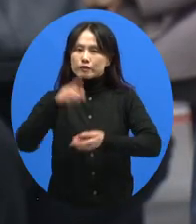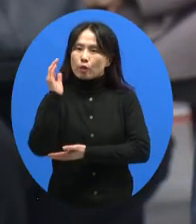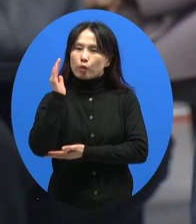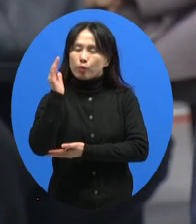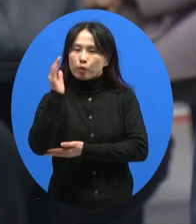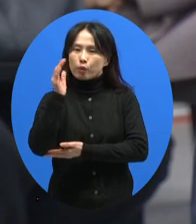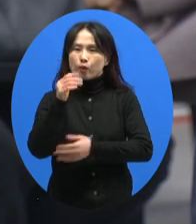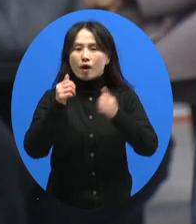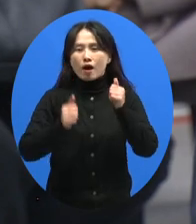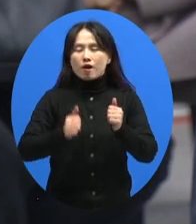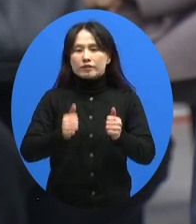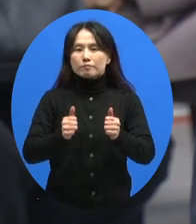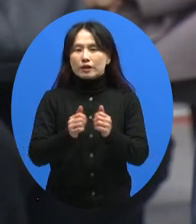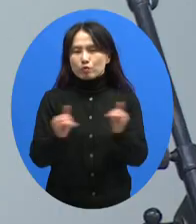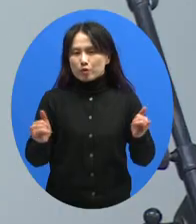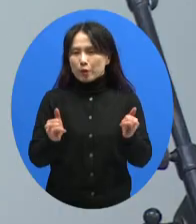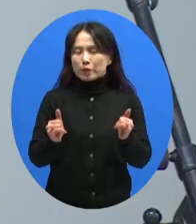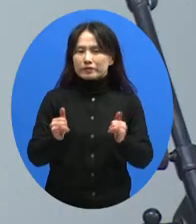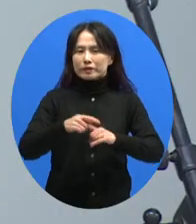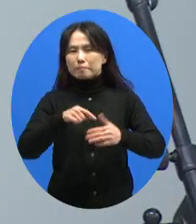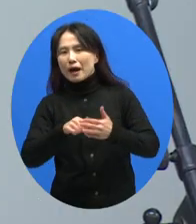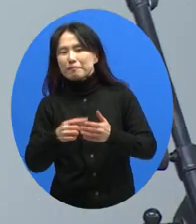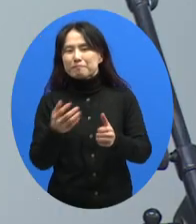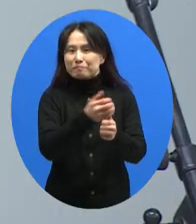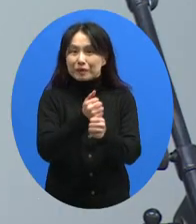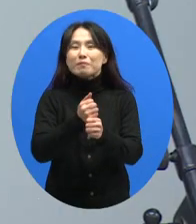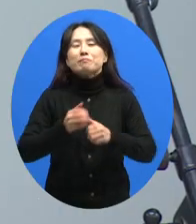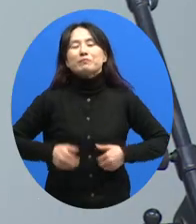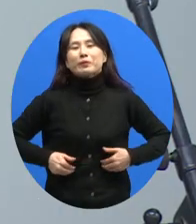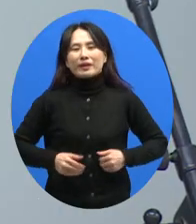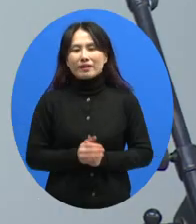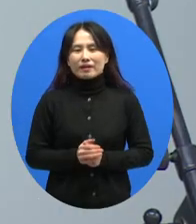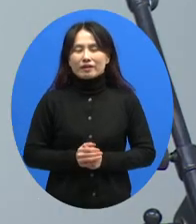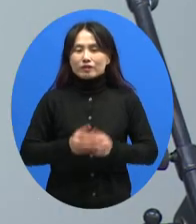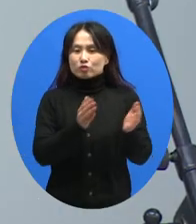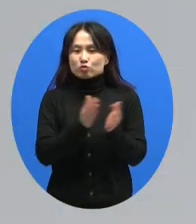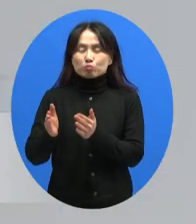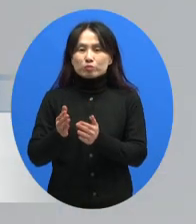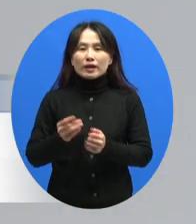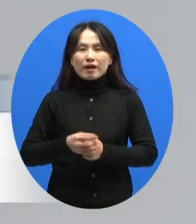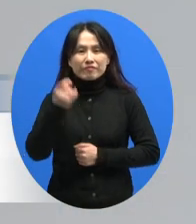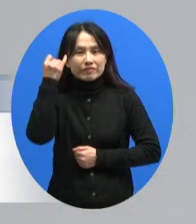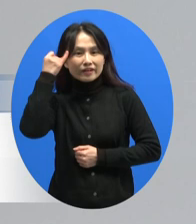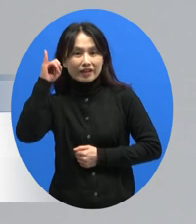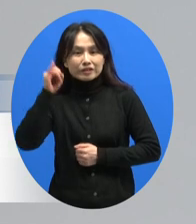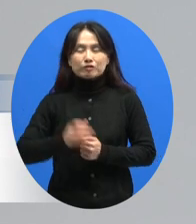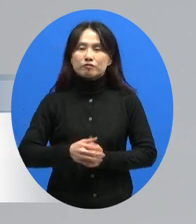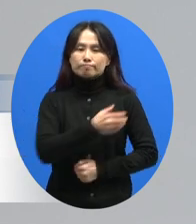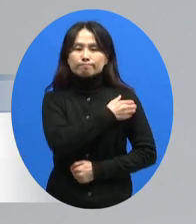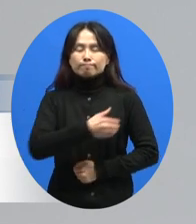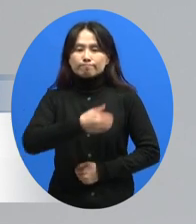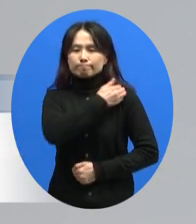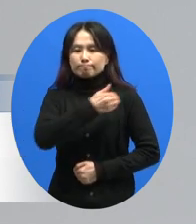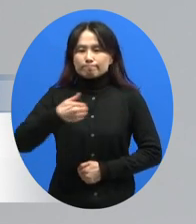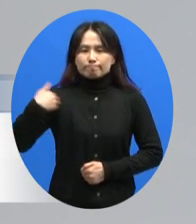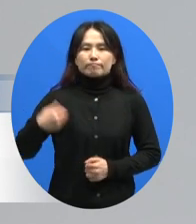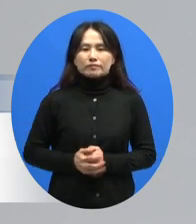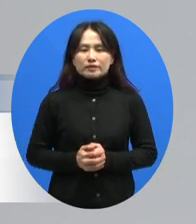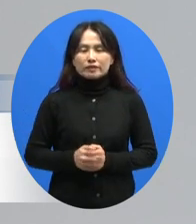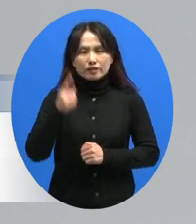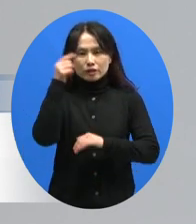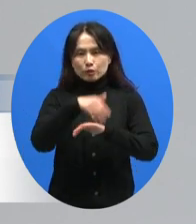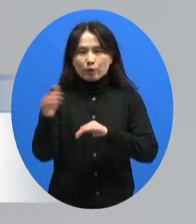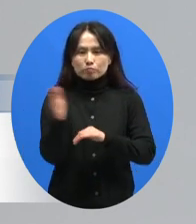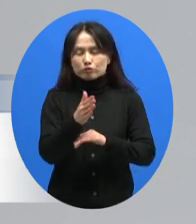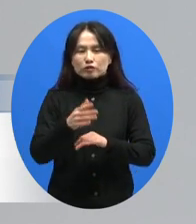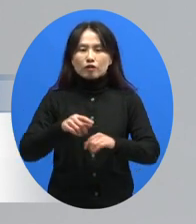마음을 사로잡아야 합니다. 준비한 정책 아이디어를 당당하게. 그 기획부터 집행까지